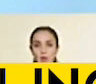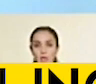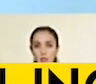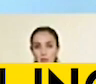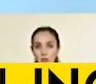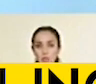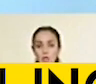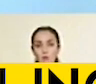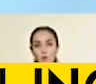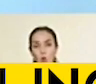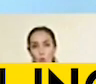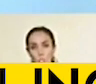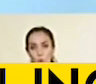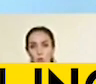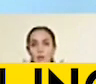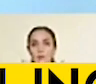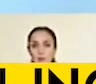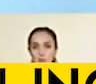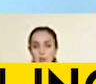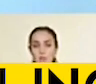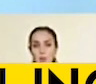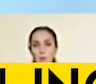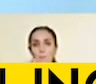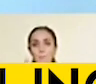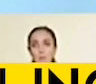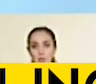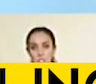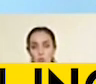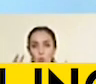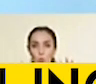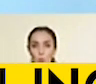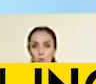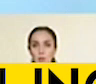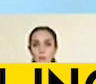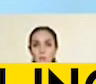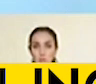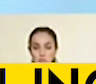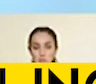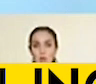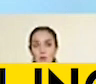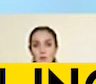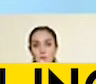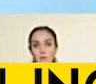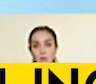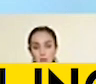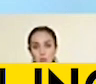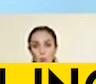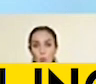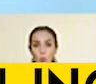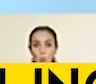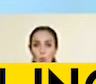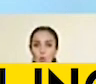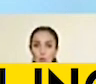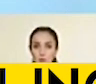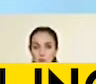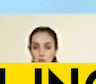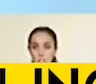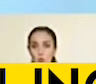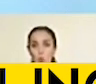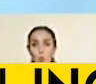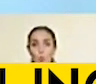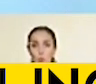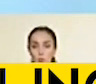ya'ni fuqarolargagina barcha huquqlarning berilishi va qullarni umuman